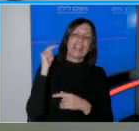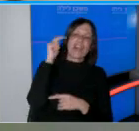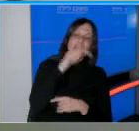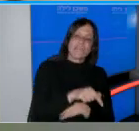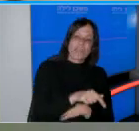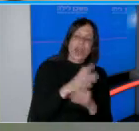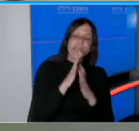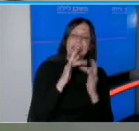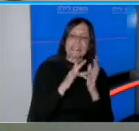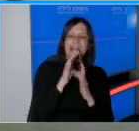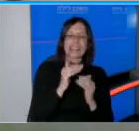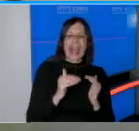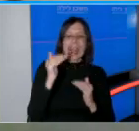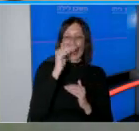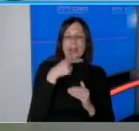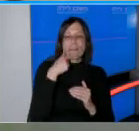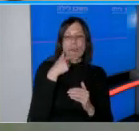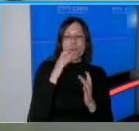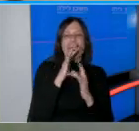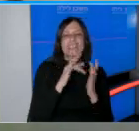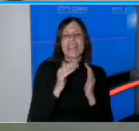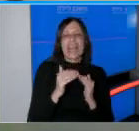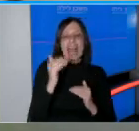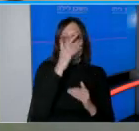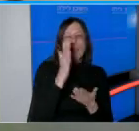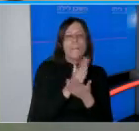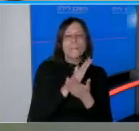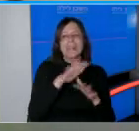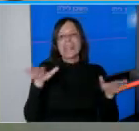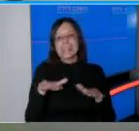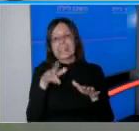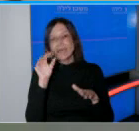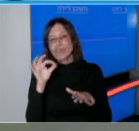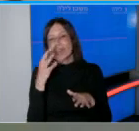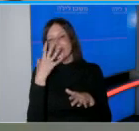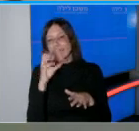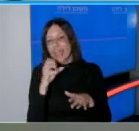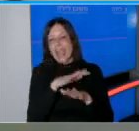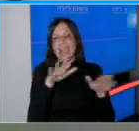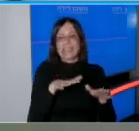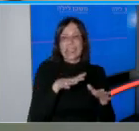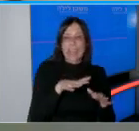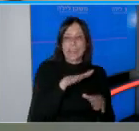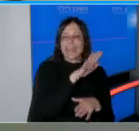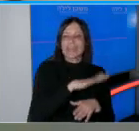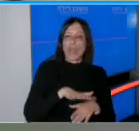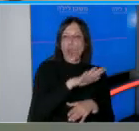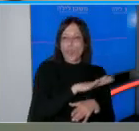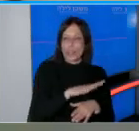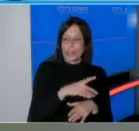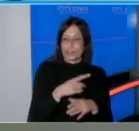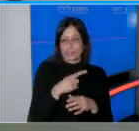שנות ה-70. אמרו לה, נצרת עילית זה בין הים של טבריה לים התיכון. ואני זוכרת את אמא שלי מגיעה